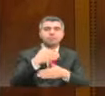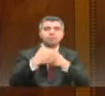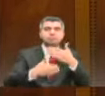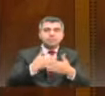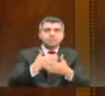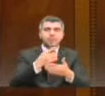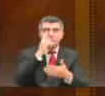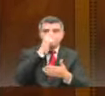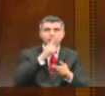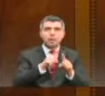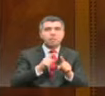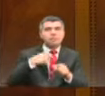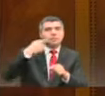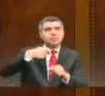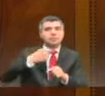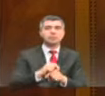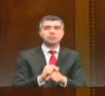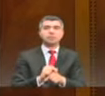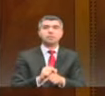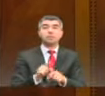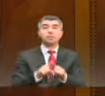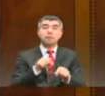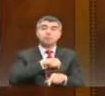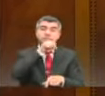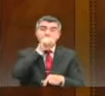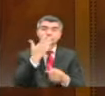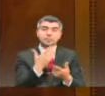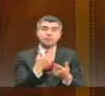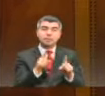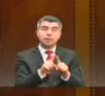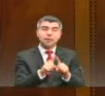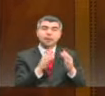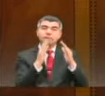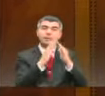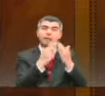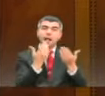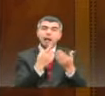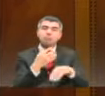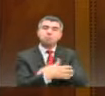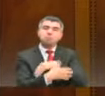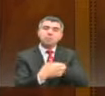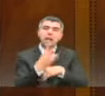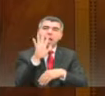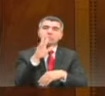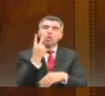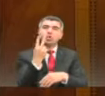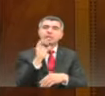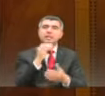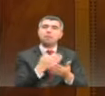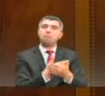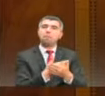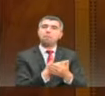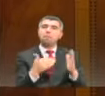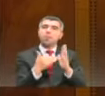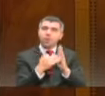جديدة لتمويل السكن، تمكين الراغبين في الولوج للسكن الاقتصادي من الأسر الفقيرة من تمويلات مدعمة